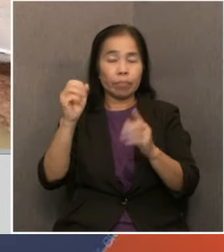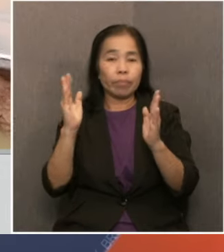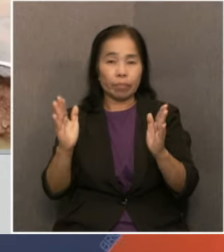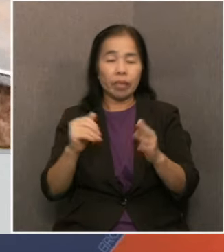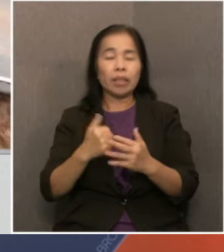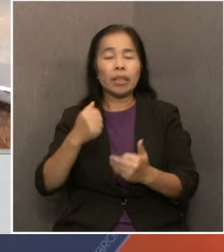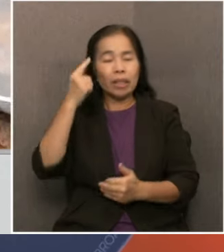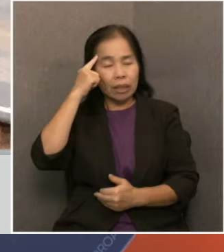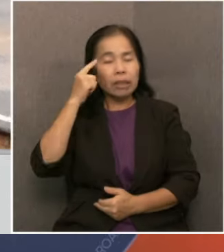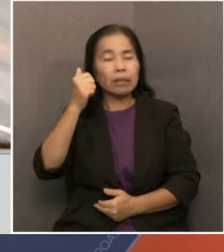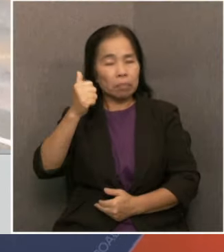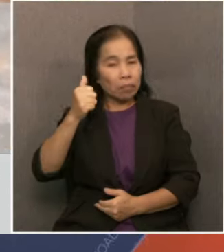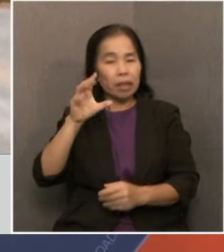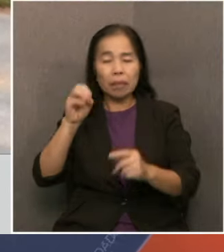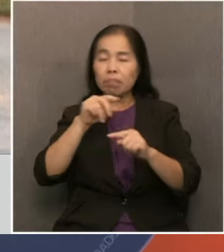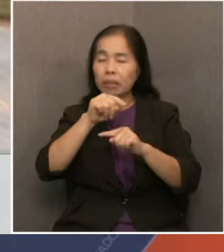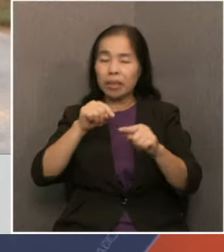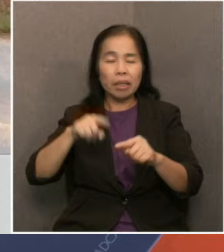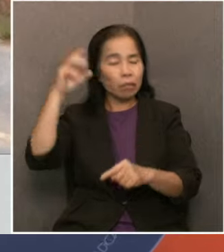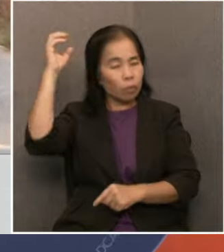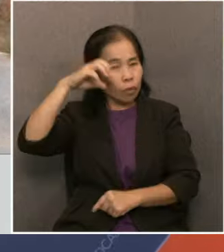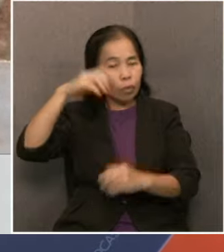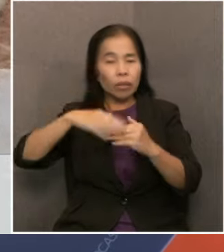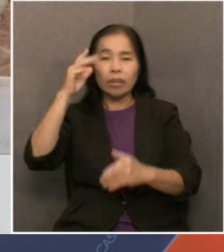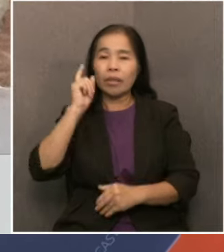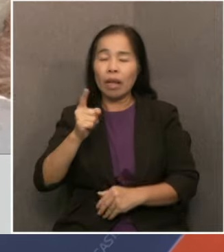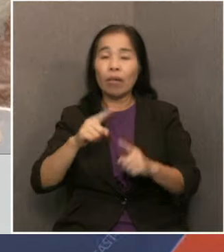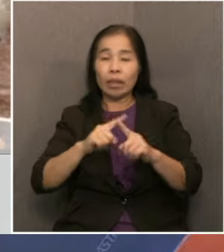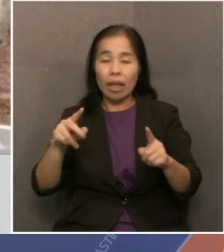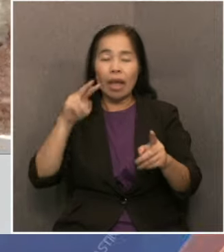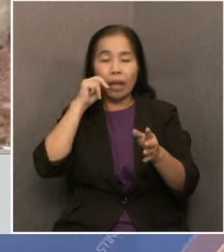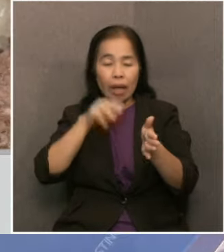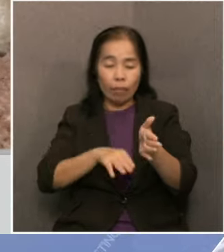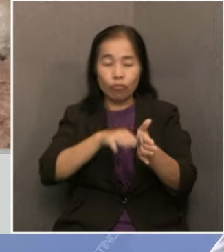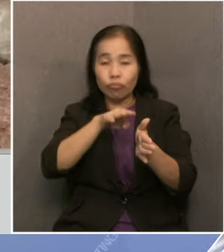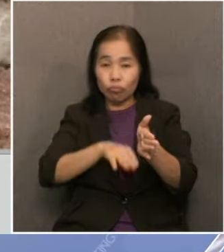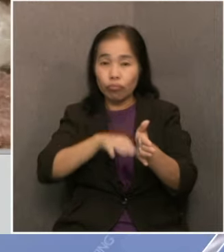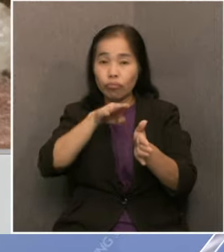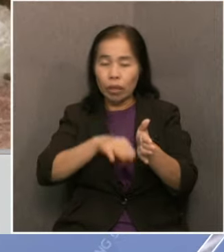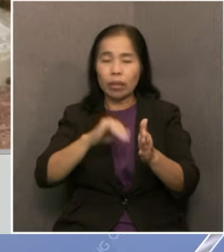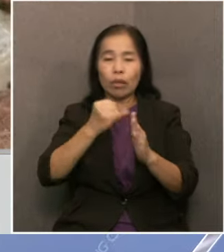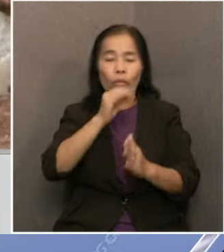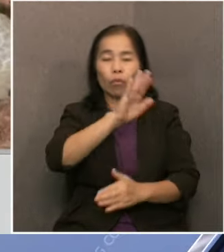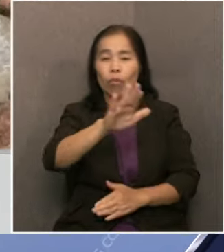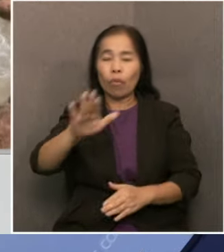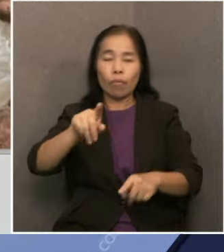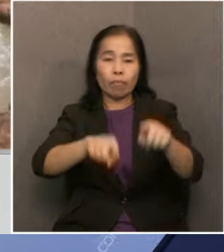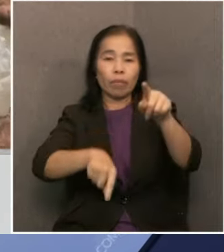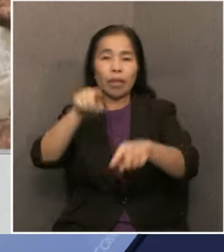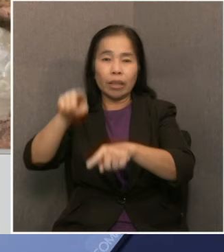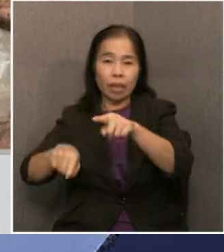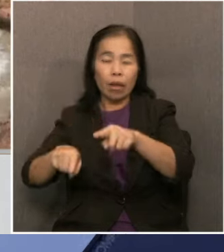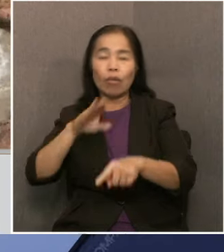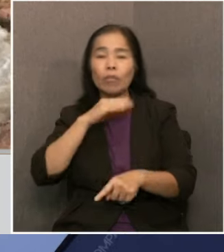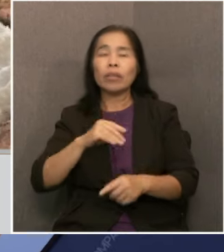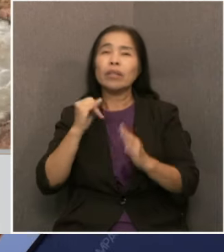ววามีอกาฟมากกา 50% นะแตเชีแตวาปริมาณ ในท้องแตละจงหวดมจะไม่เท่ากันเชน จงหวกลางกล